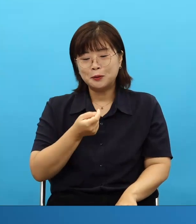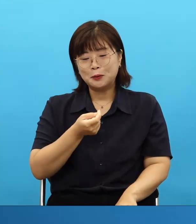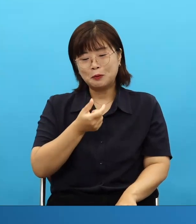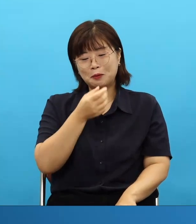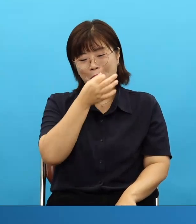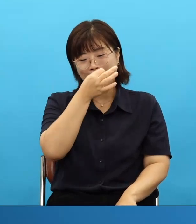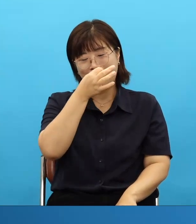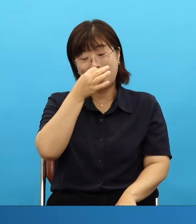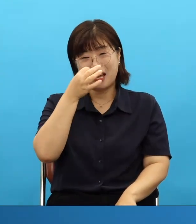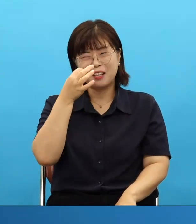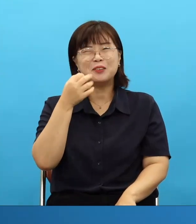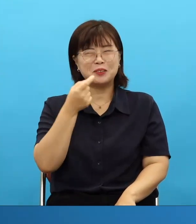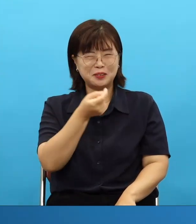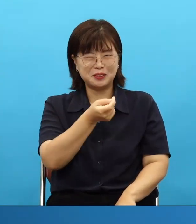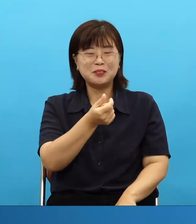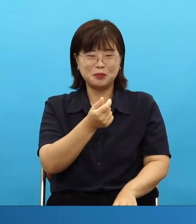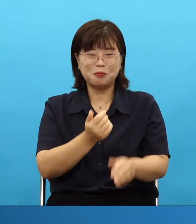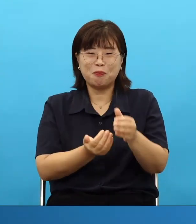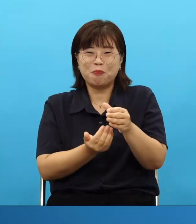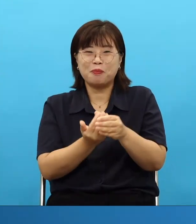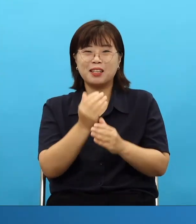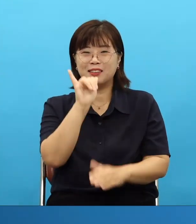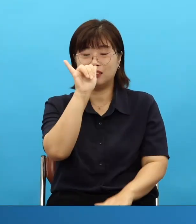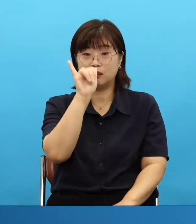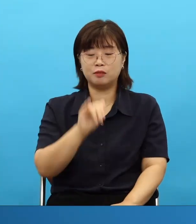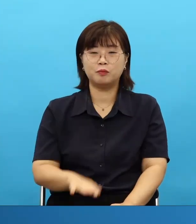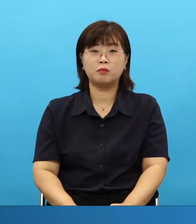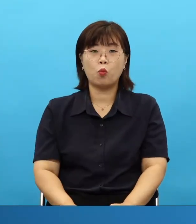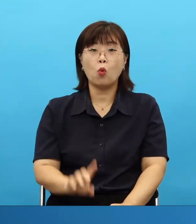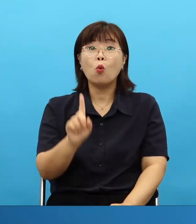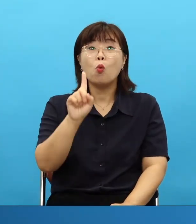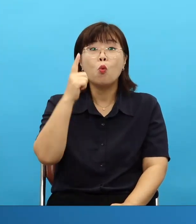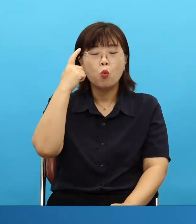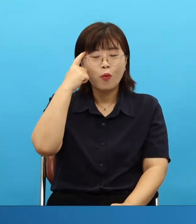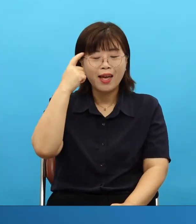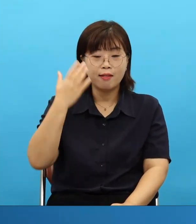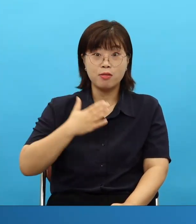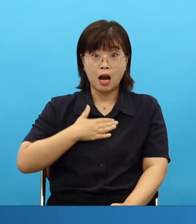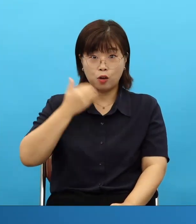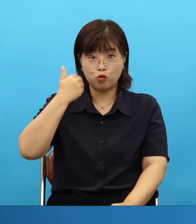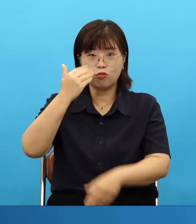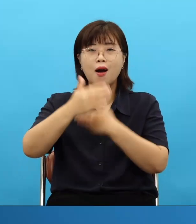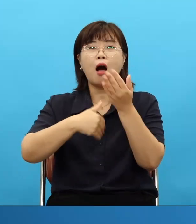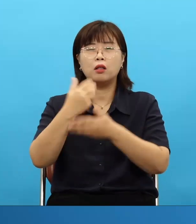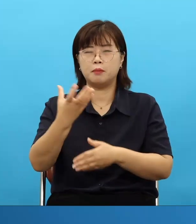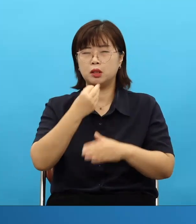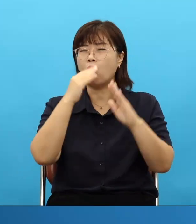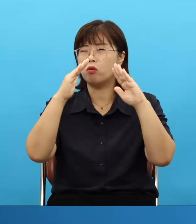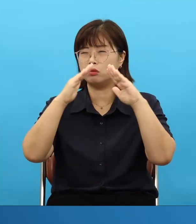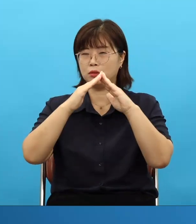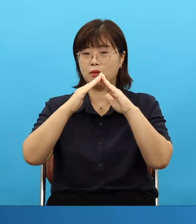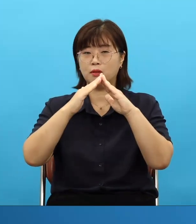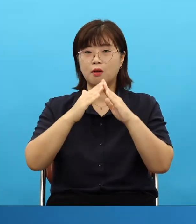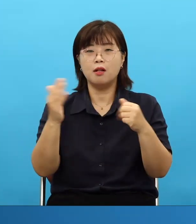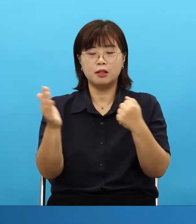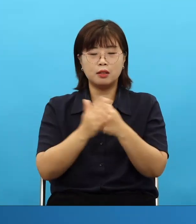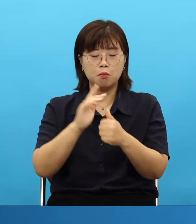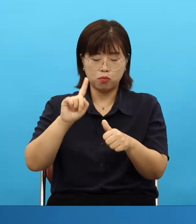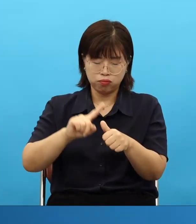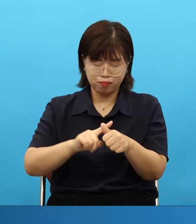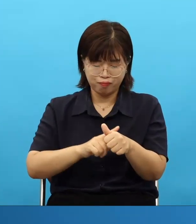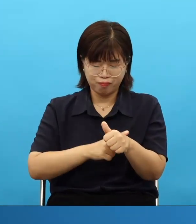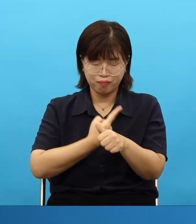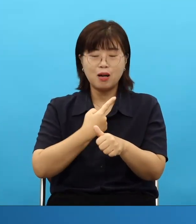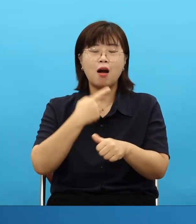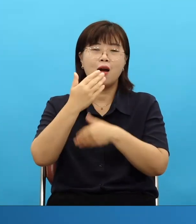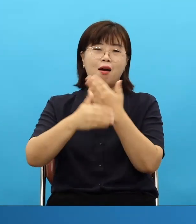all. 말씀 바뀌지 않습니다. The word does not change. 여호와의 말씀은 영원히 서리라고